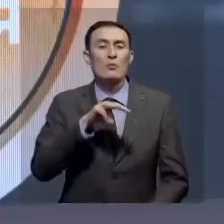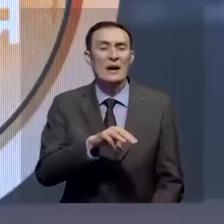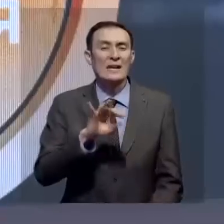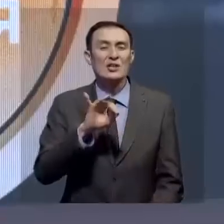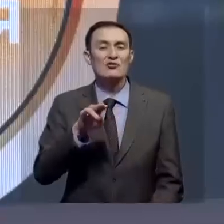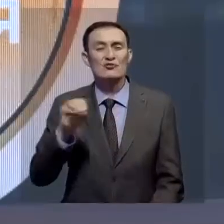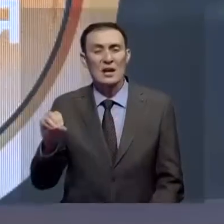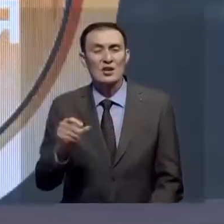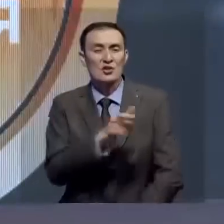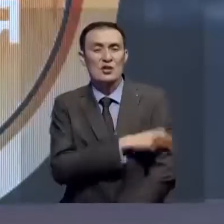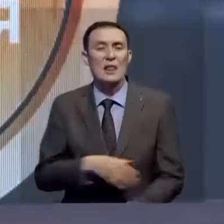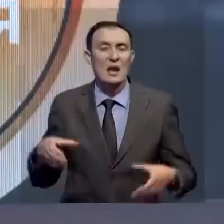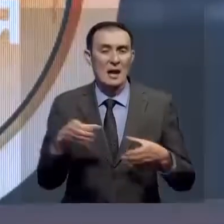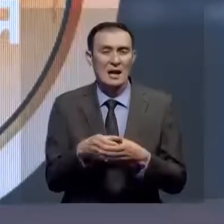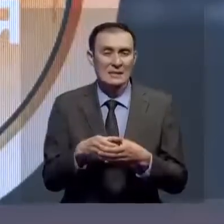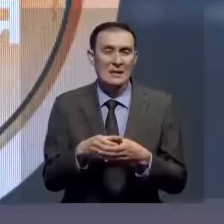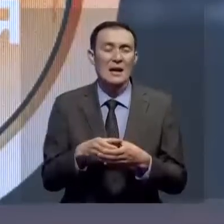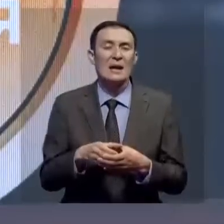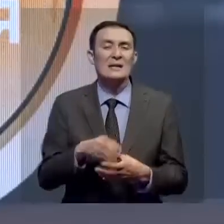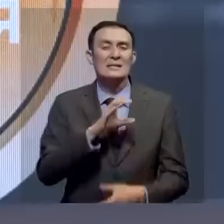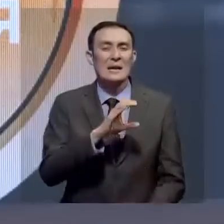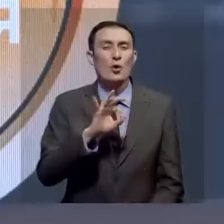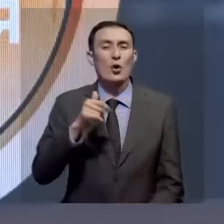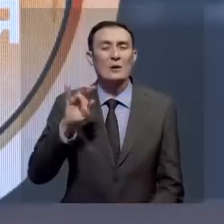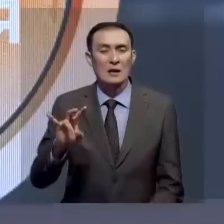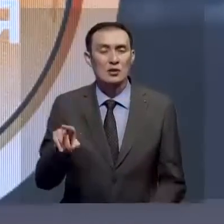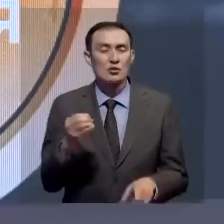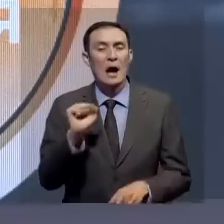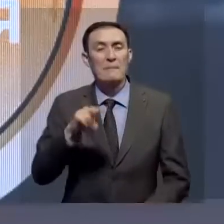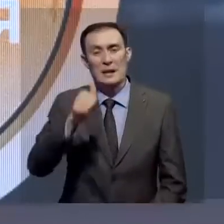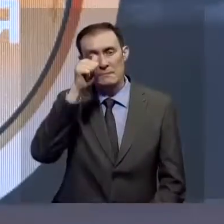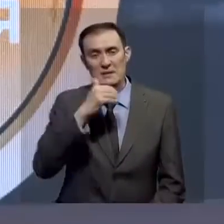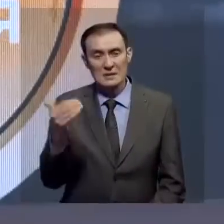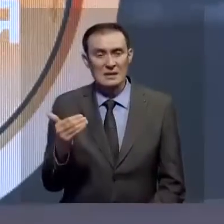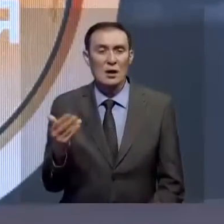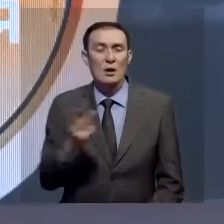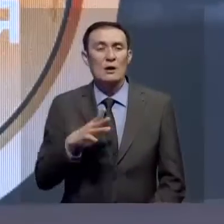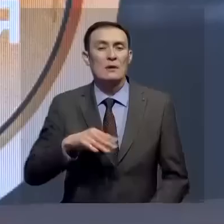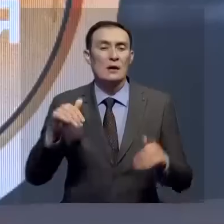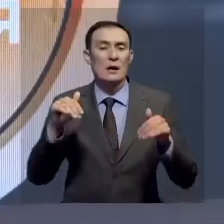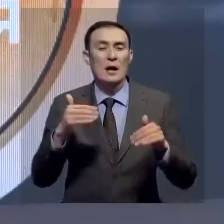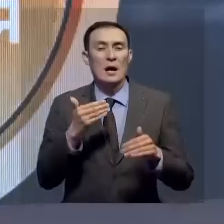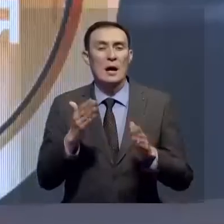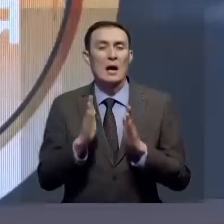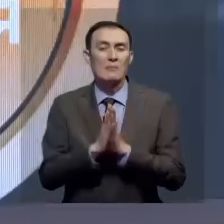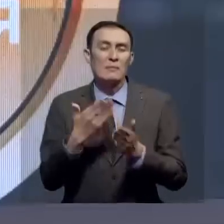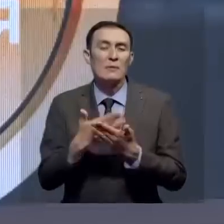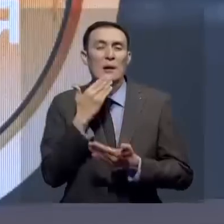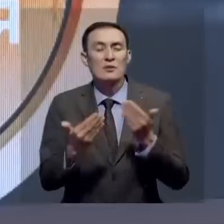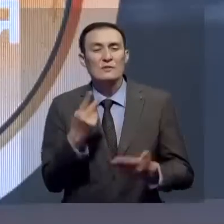Мухаррам Инже и член альянса АТА Синан Оган. Еще в апреле Мотта и Булгу Ресерч опросили